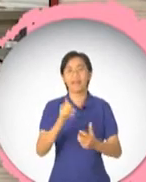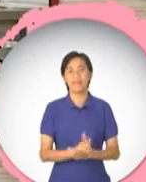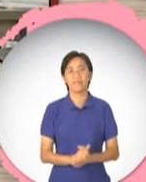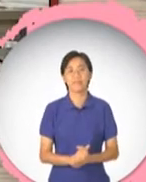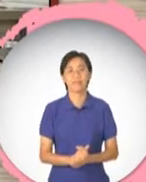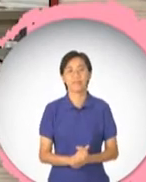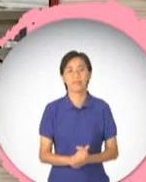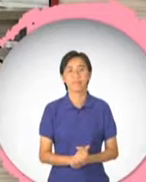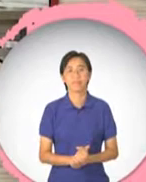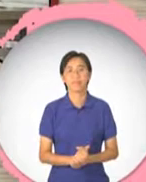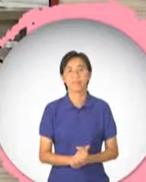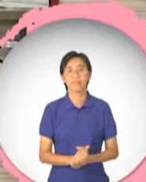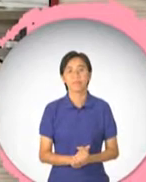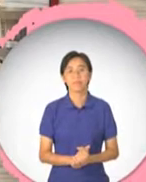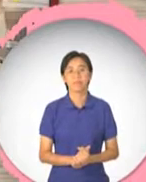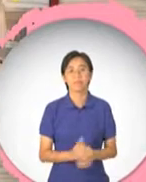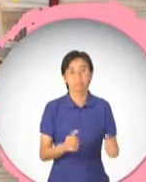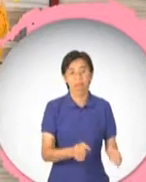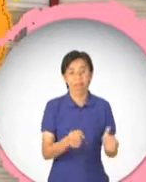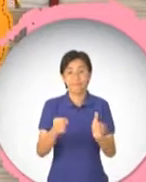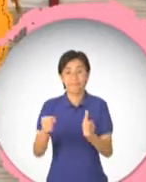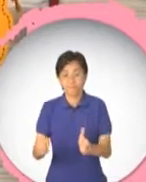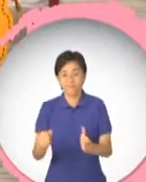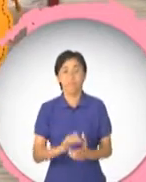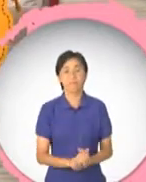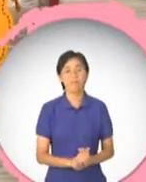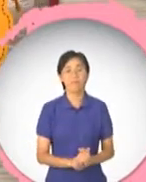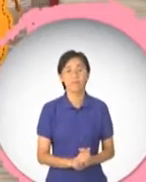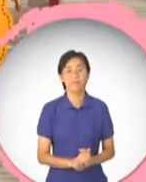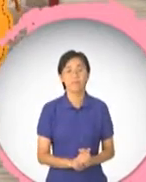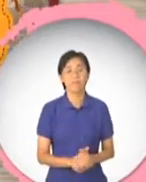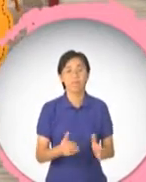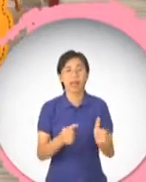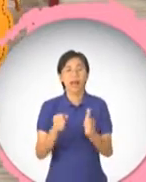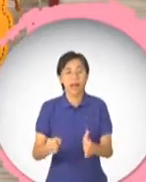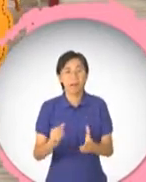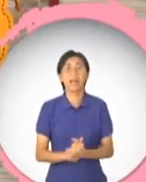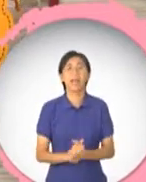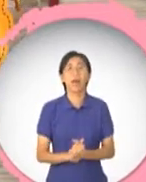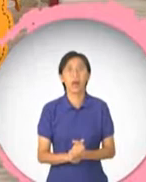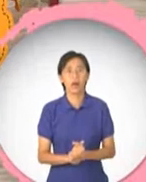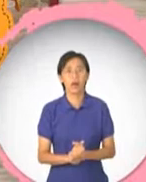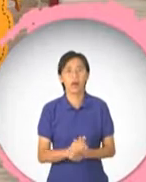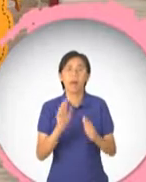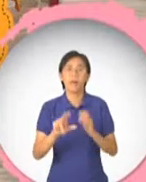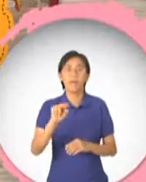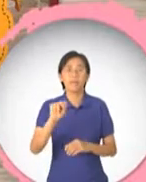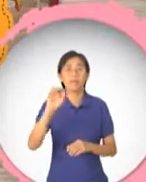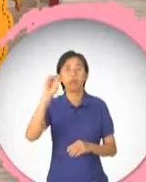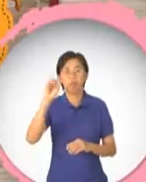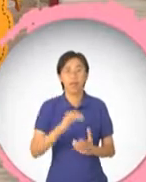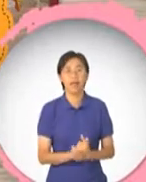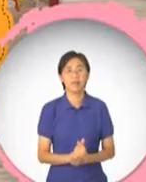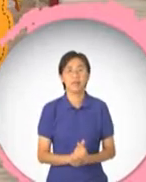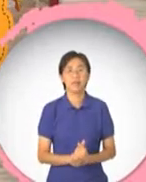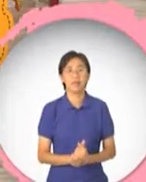แล้วก็หมักนะคะระยะเวลาที่ใช้ในการหมักที่อุณหภูมิห้องปกติคือประมาณสัก30องศาเนี่ยเรา